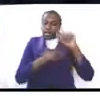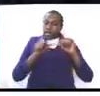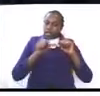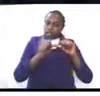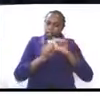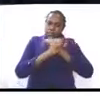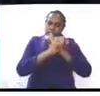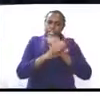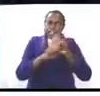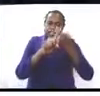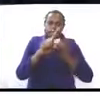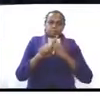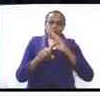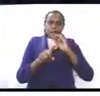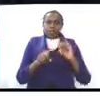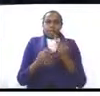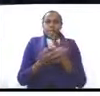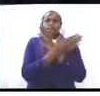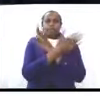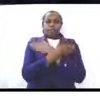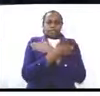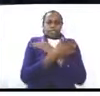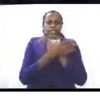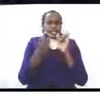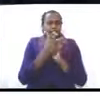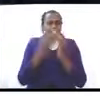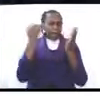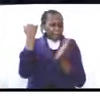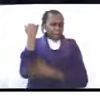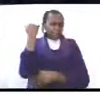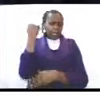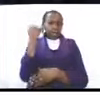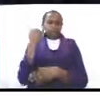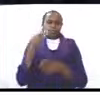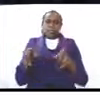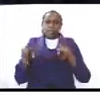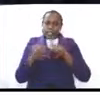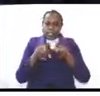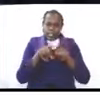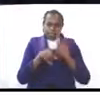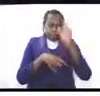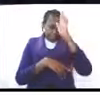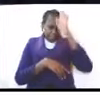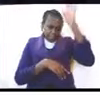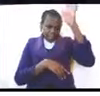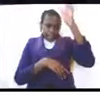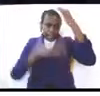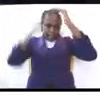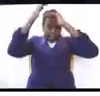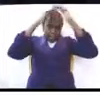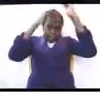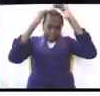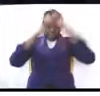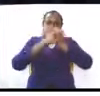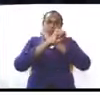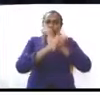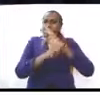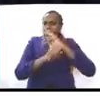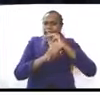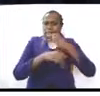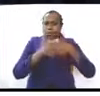kutokana na marafiki wa kuwapotosha. Na Baba yetu uliye mbinguni, uwalinde